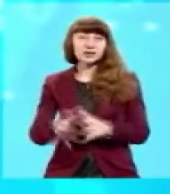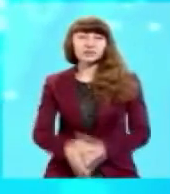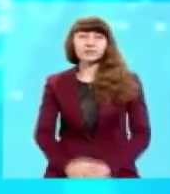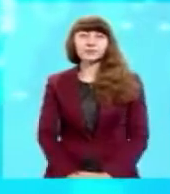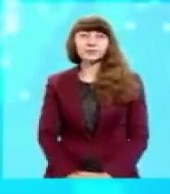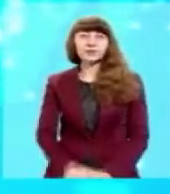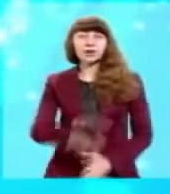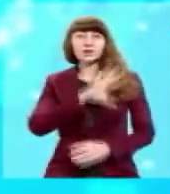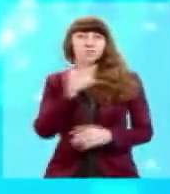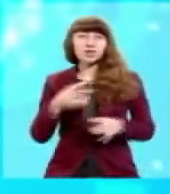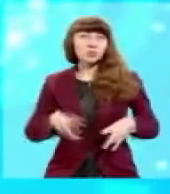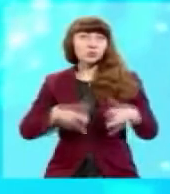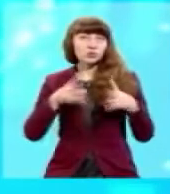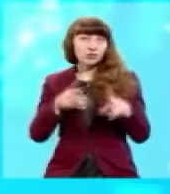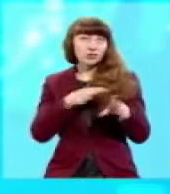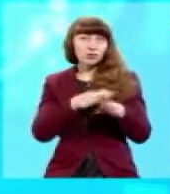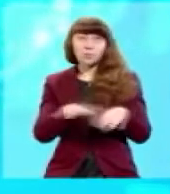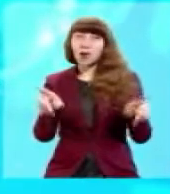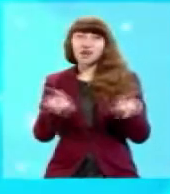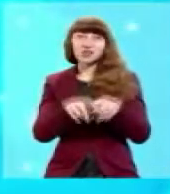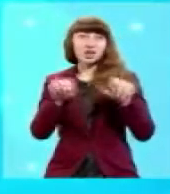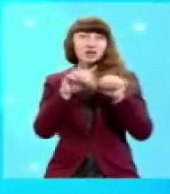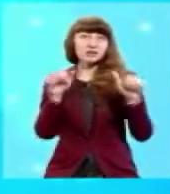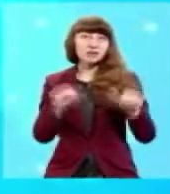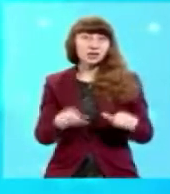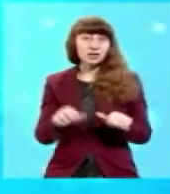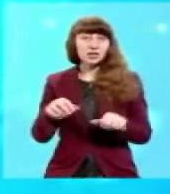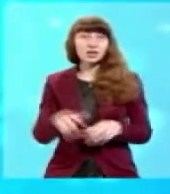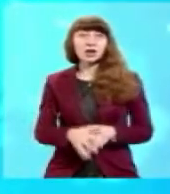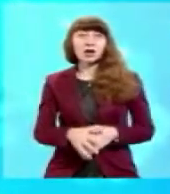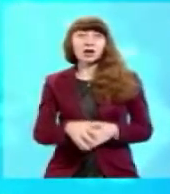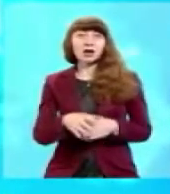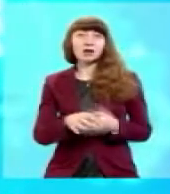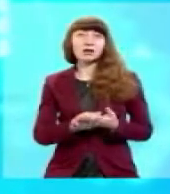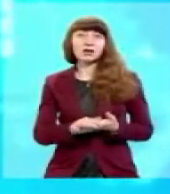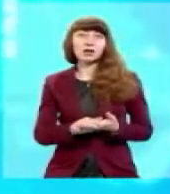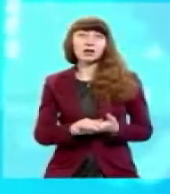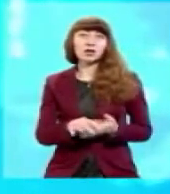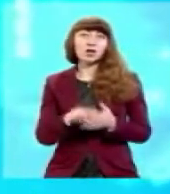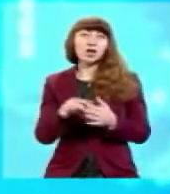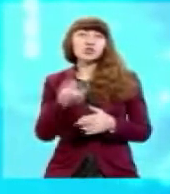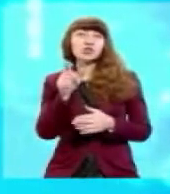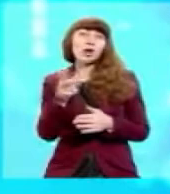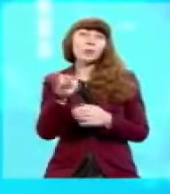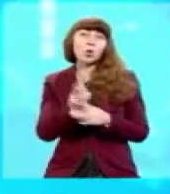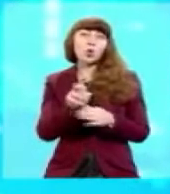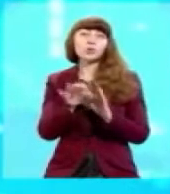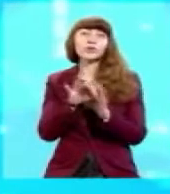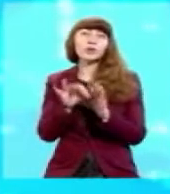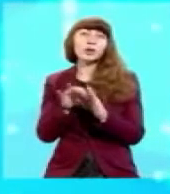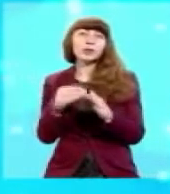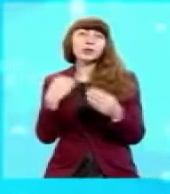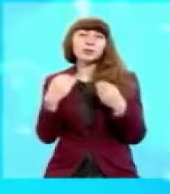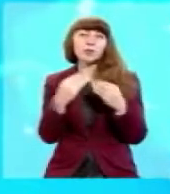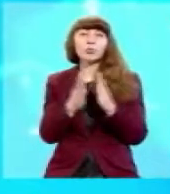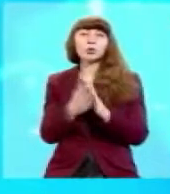бір сценарий бойынша жасалған. Белгісіз адам зергерлік бұйымдарды көрсетуді сұрайды. Ұзақ уақыт таңдап сақиналар мен сырғалардың басқа